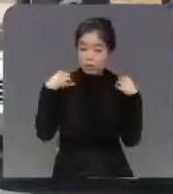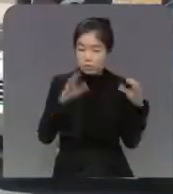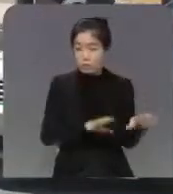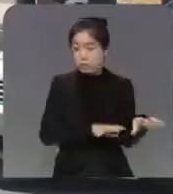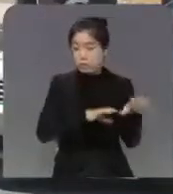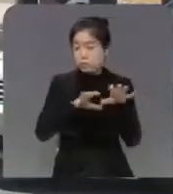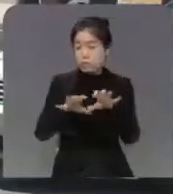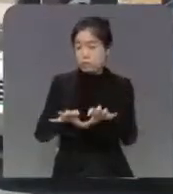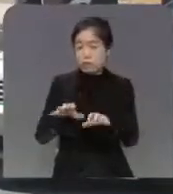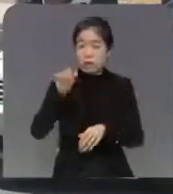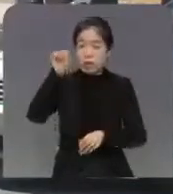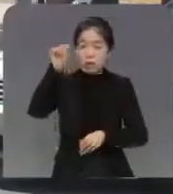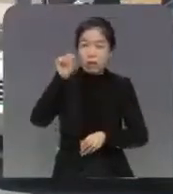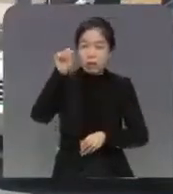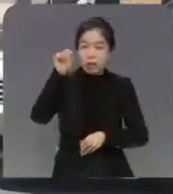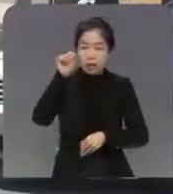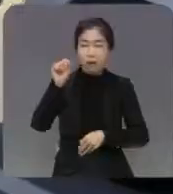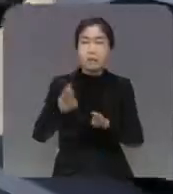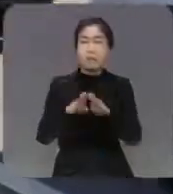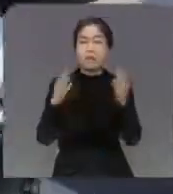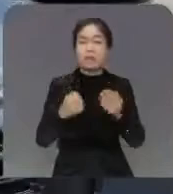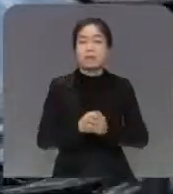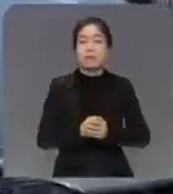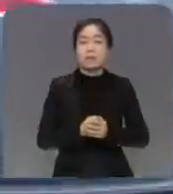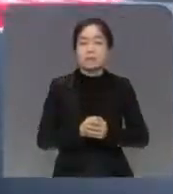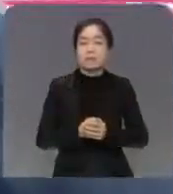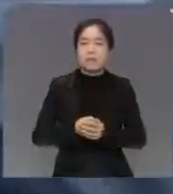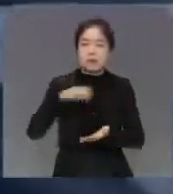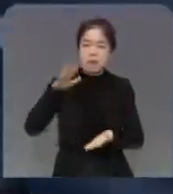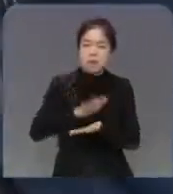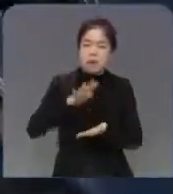몰려와 항의 집회를 열었습니다.